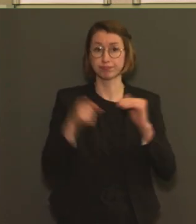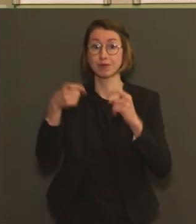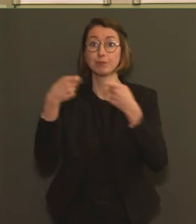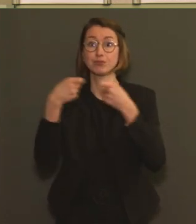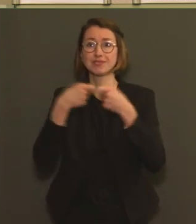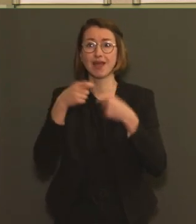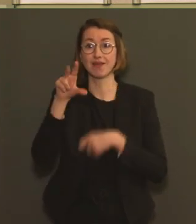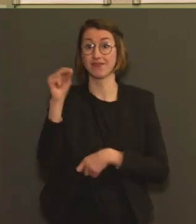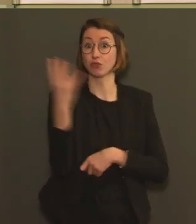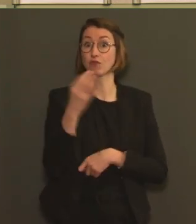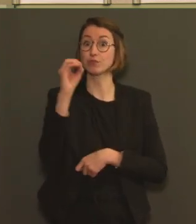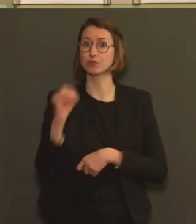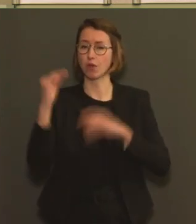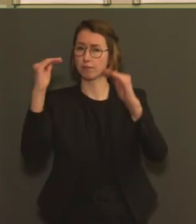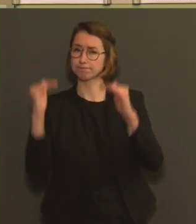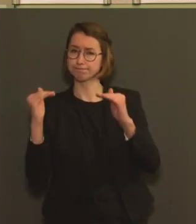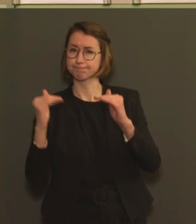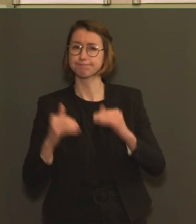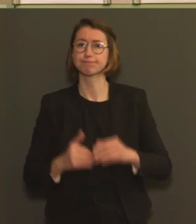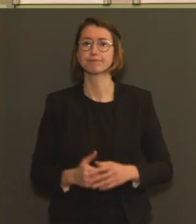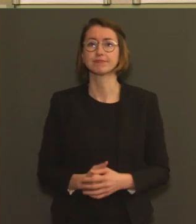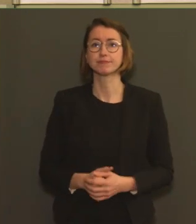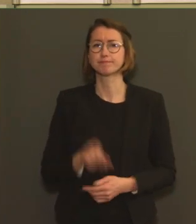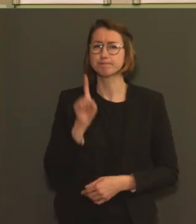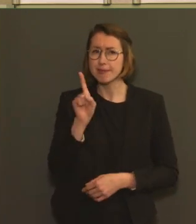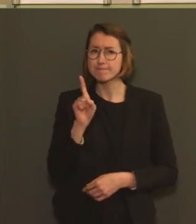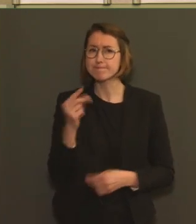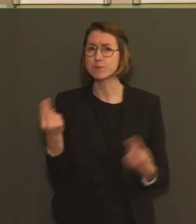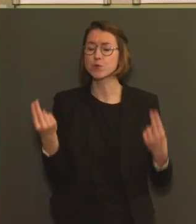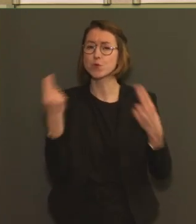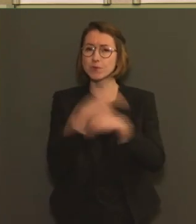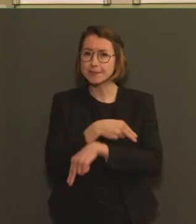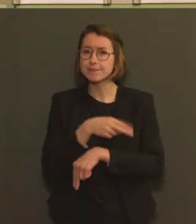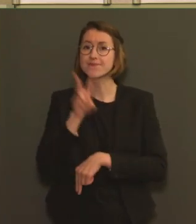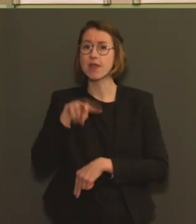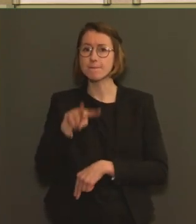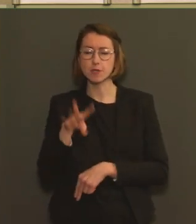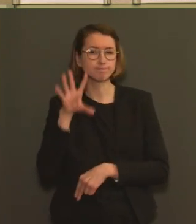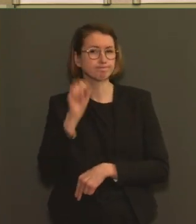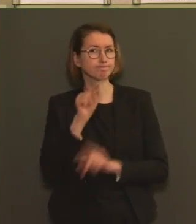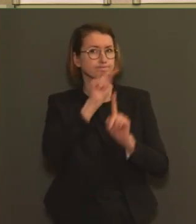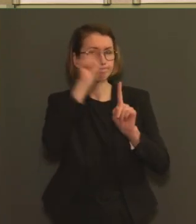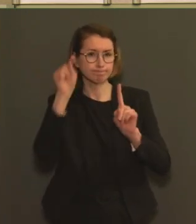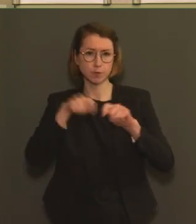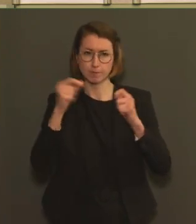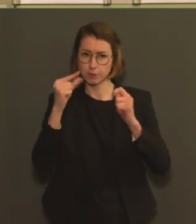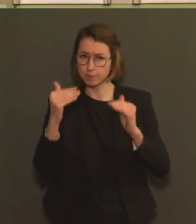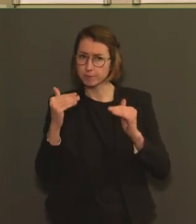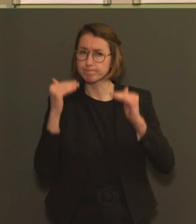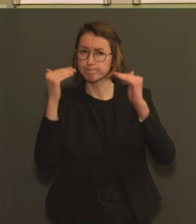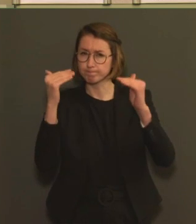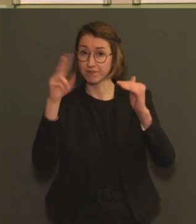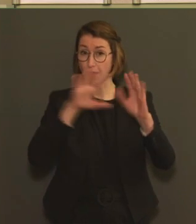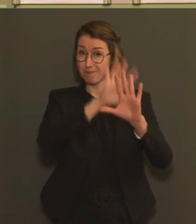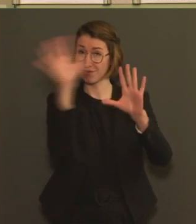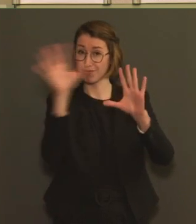contre, on observe en Flandre, entre autres, une augmentation. L'augmentation est de 2% globalement pour la Flandre, avec pour